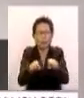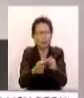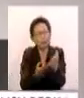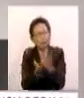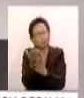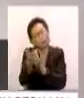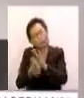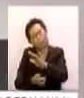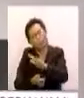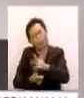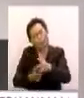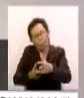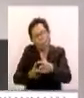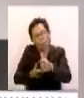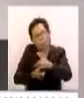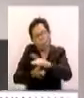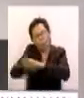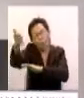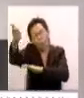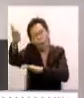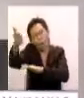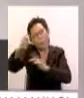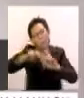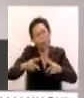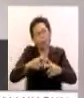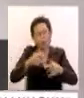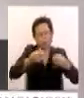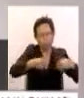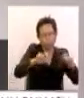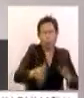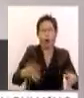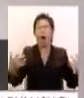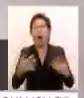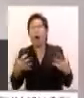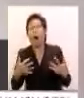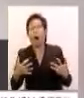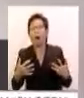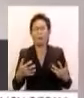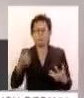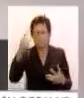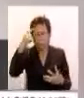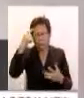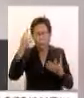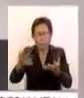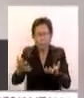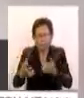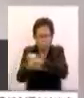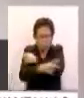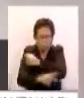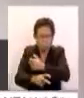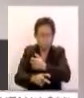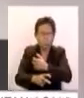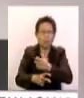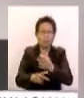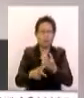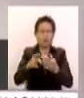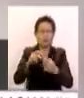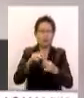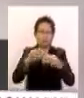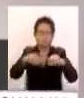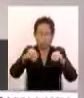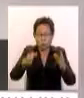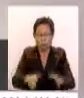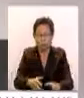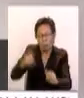terus berlari keluar dari kedai menyebabkan seorang jurujual panik. Disangkakan mahu mencuri, jurujual itu segera